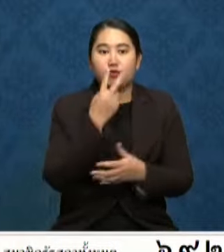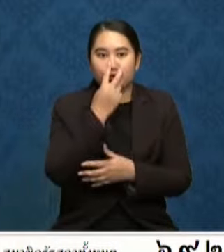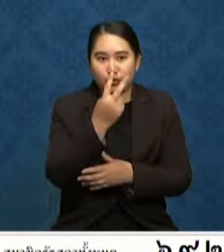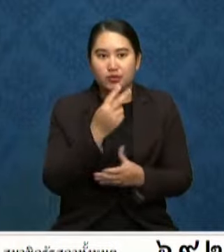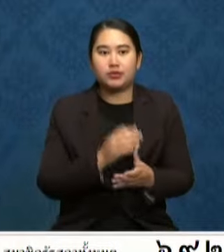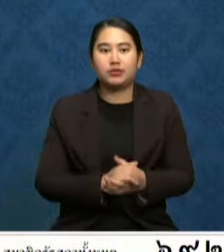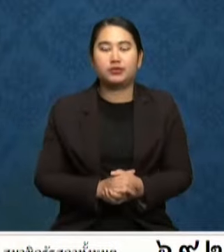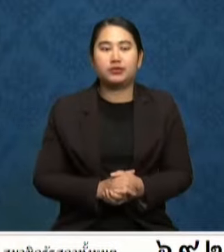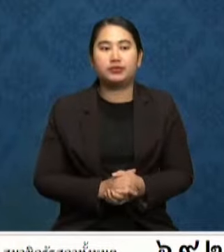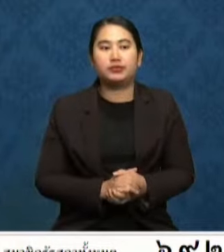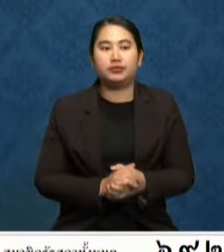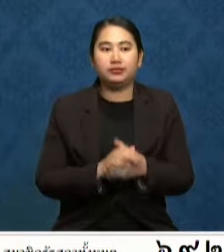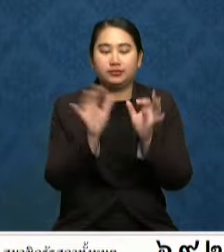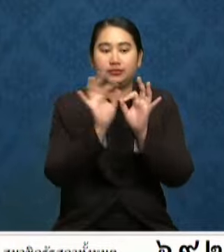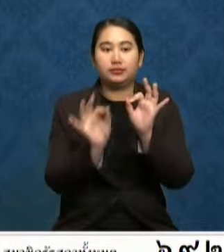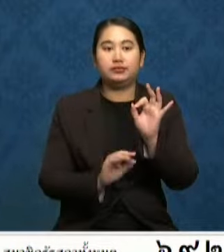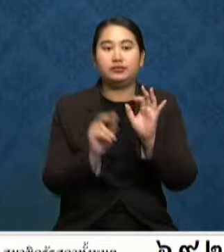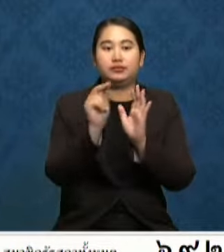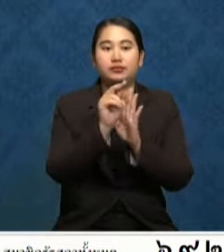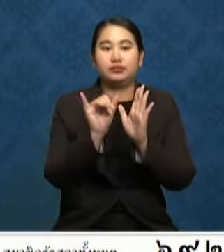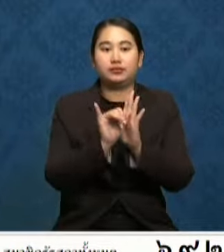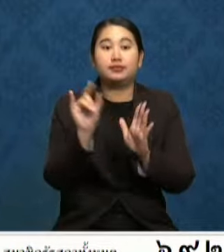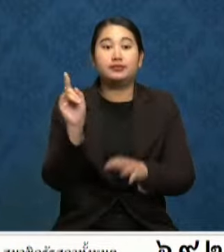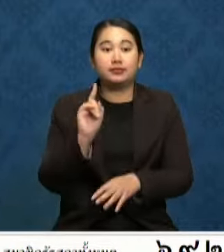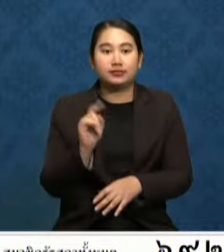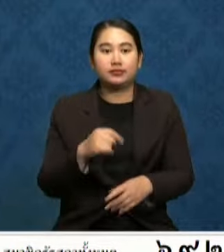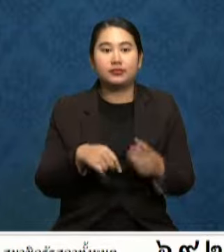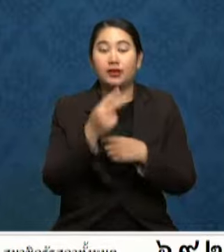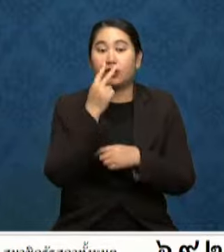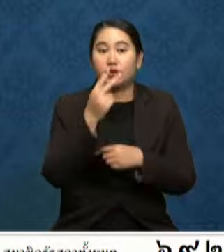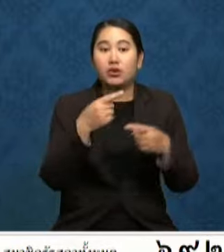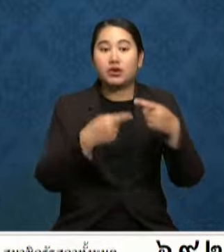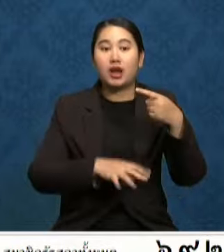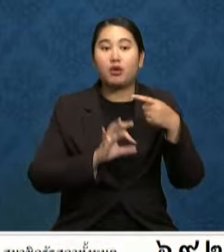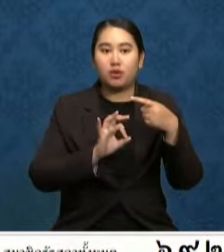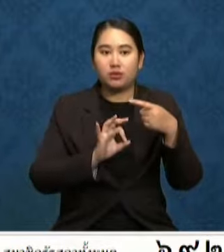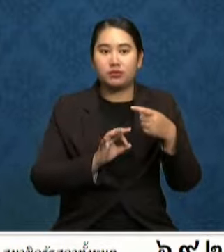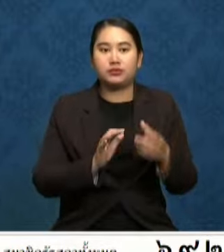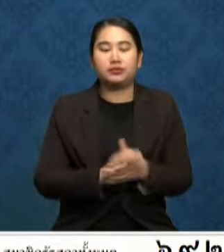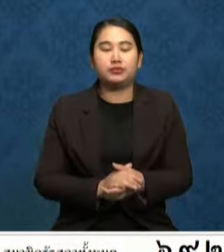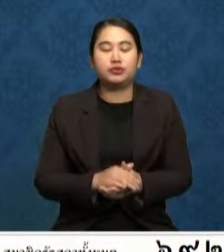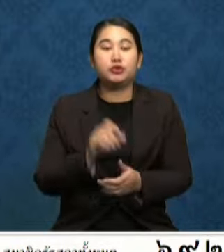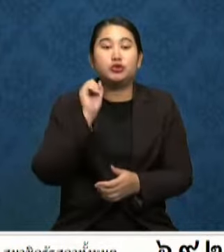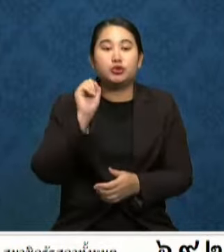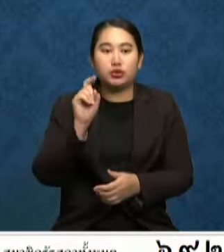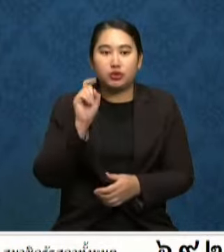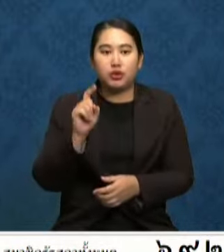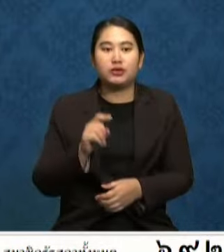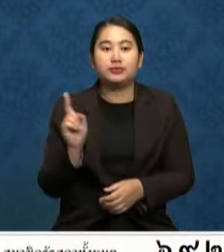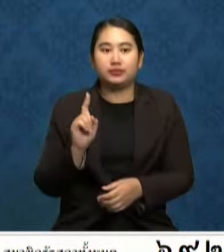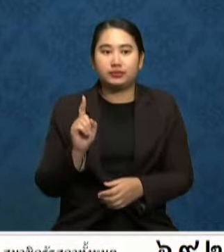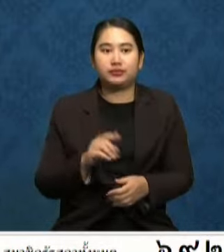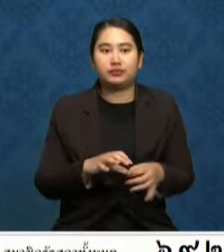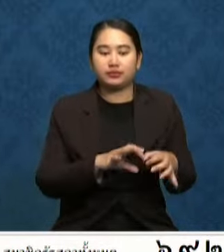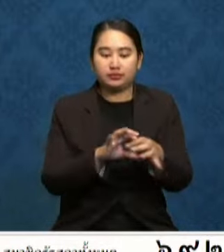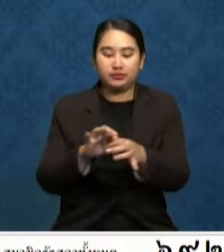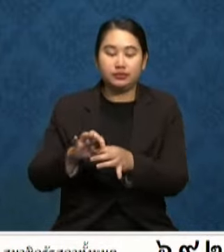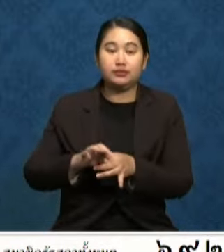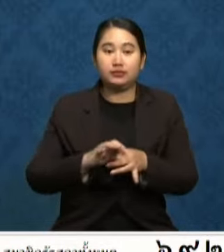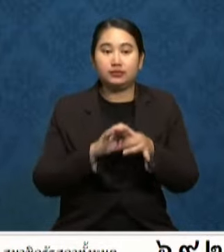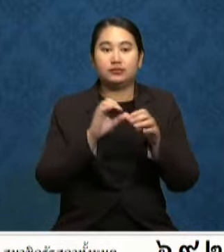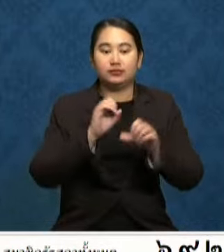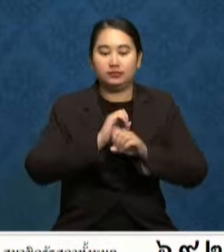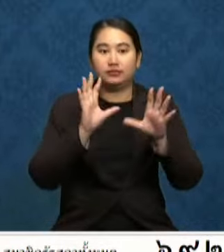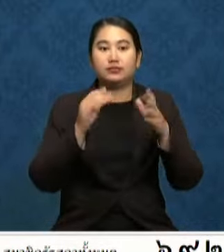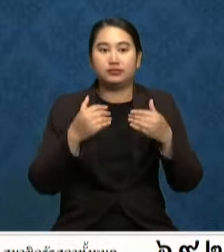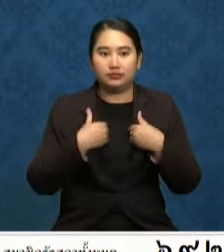ว่าเขาเขี้ยนไมบายยัไกไปดู9 ข้ออื 10 ข้อนยบายเล่งด่friends นี่กสัมพันiğiเลยนะ ชัดเลย